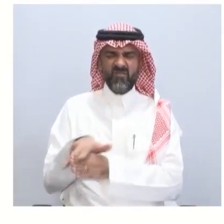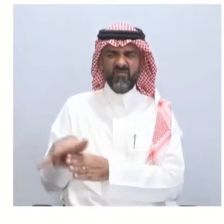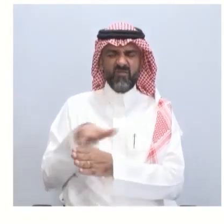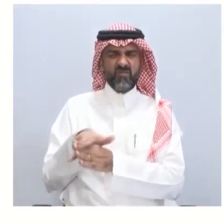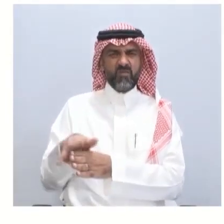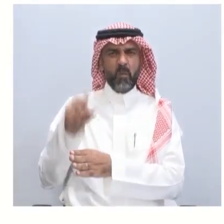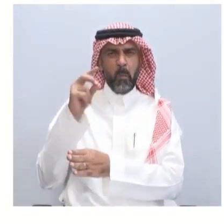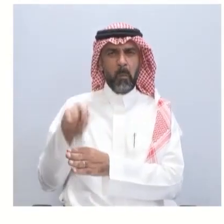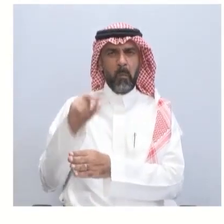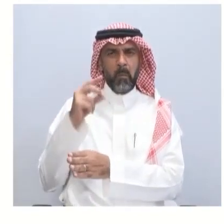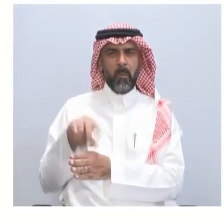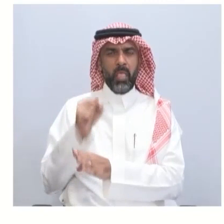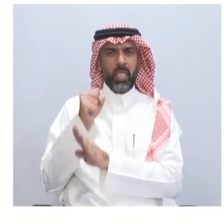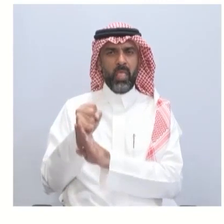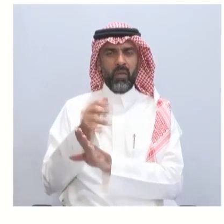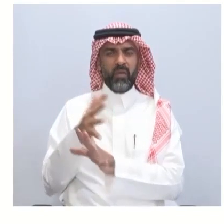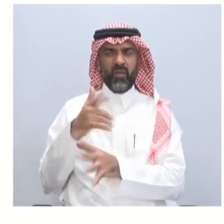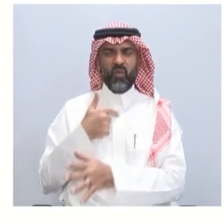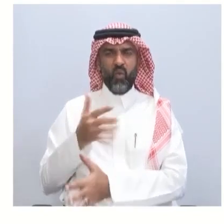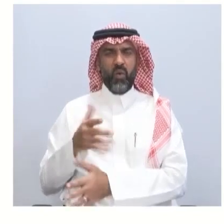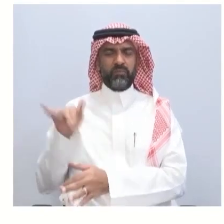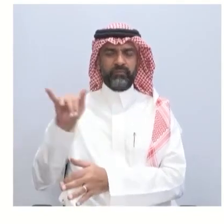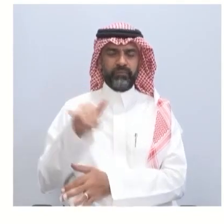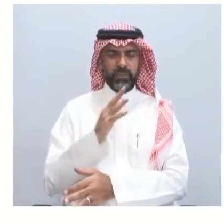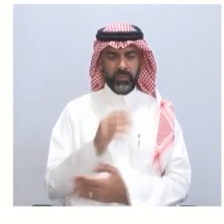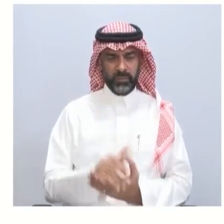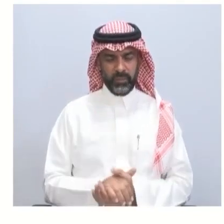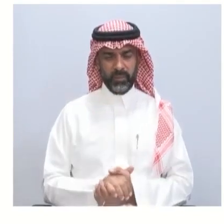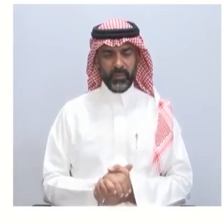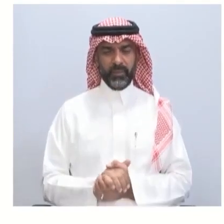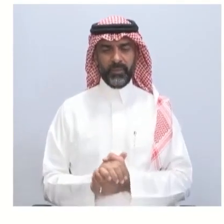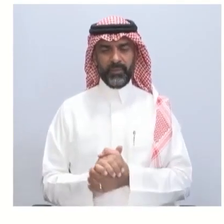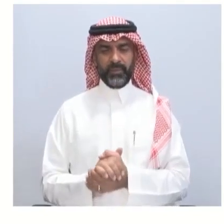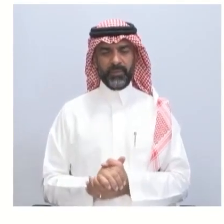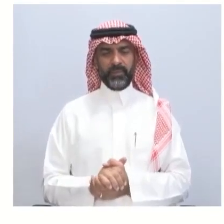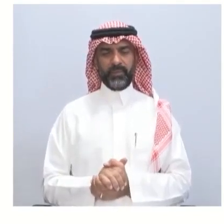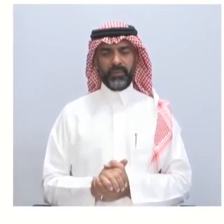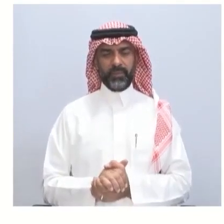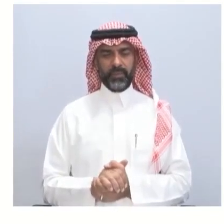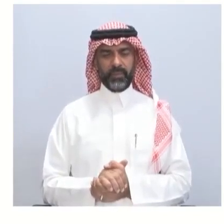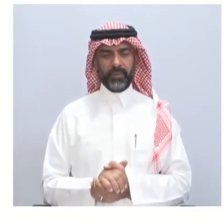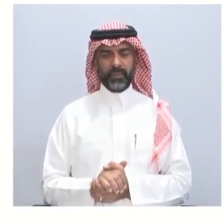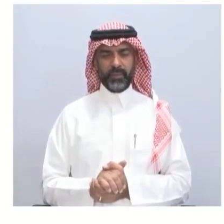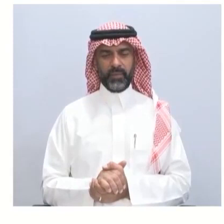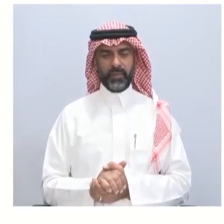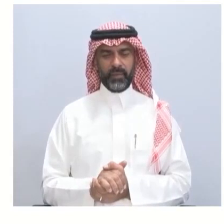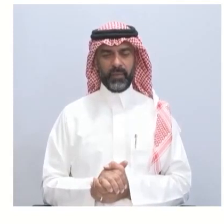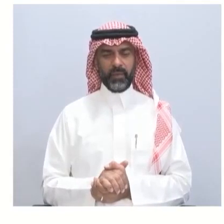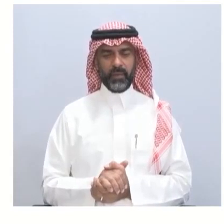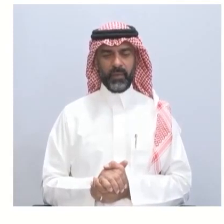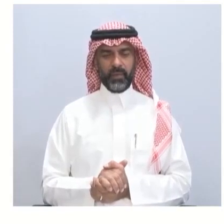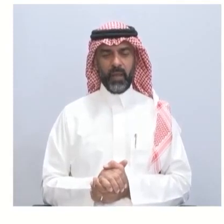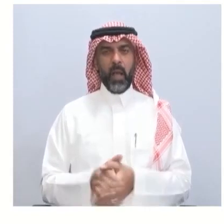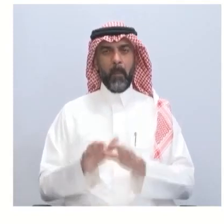بزوال الاخيضر لم تحكم اليمامه حكما قويا نلاحظ ابنائي